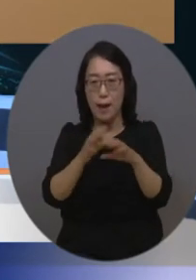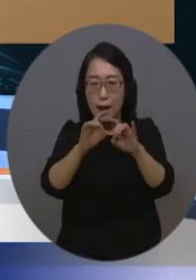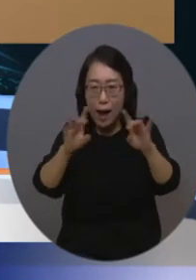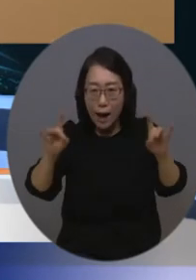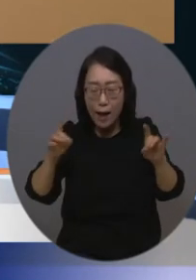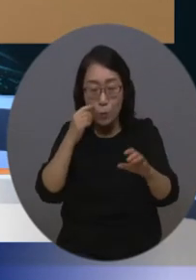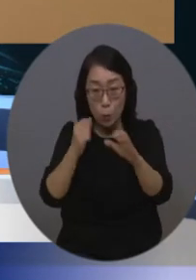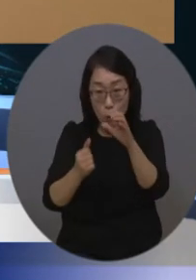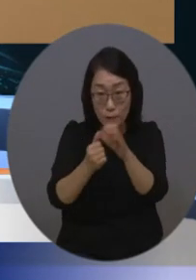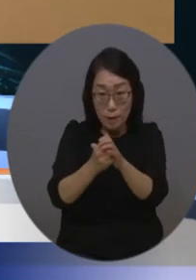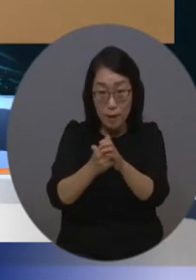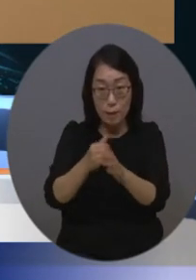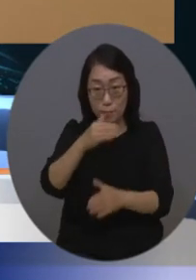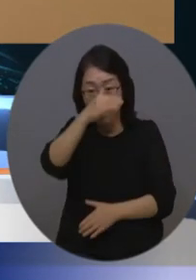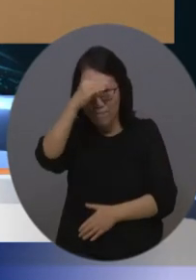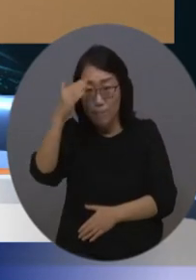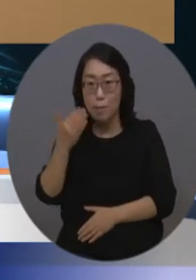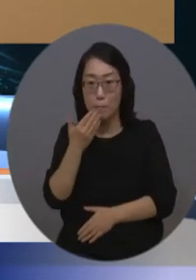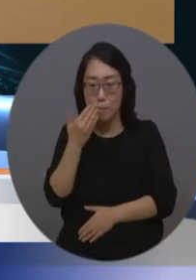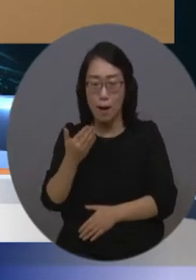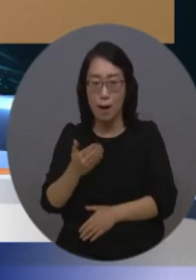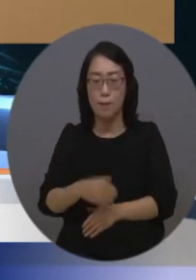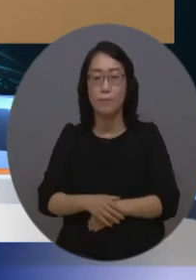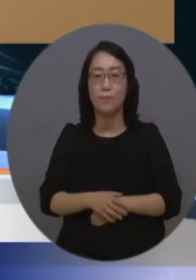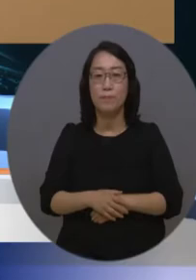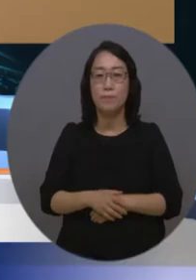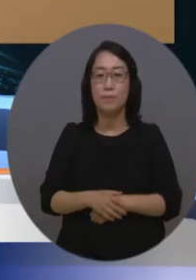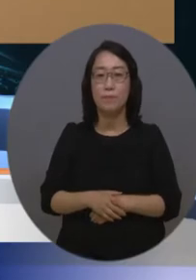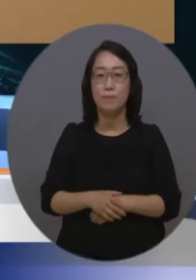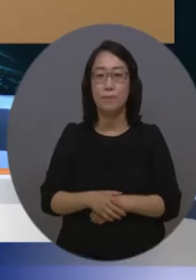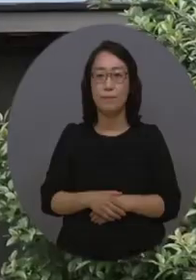시선을 사로잡고 있는데요. 이소영 기자가 만나봤습니다.